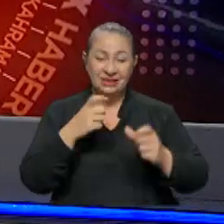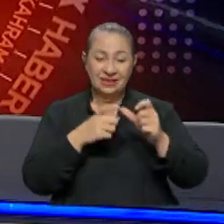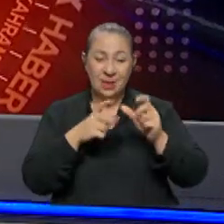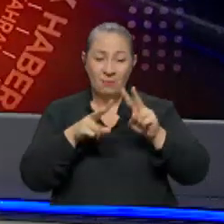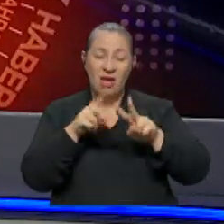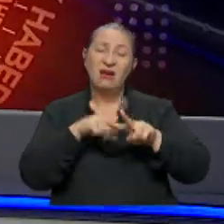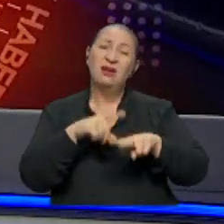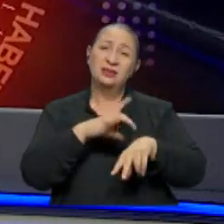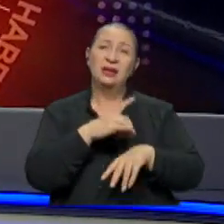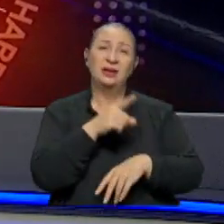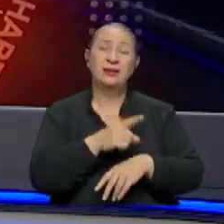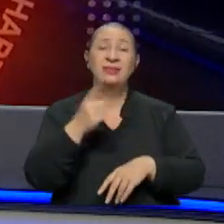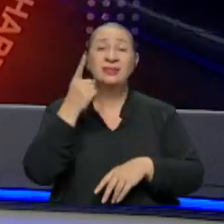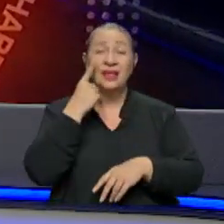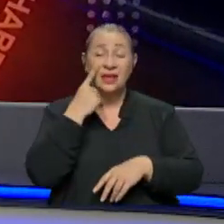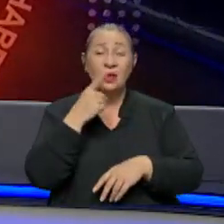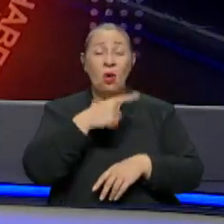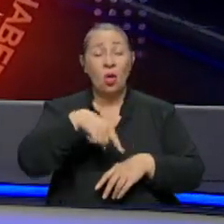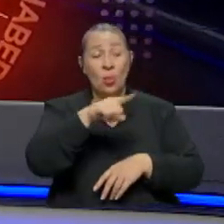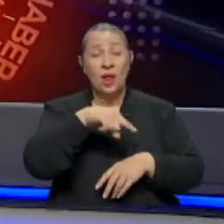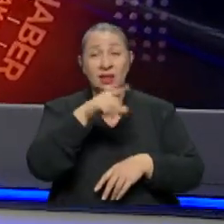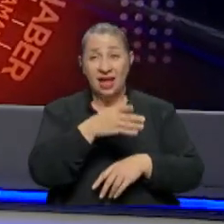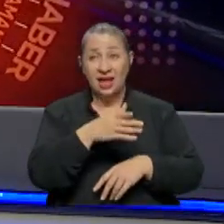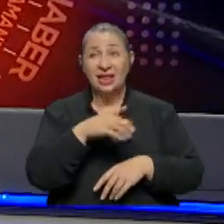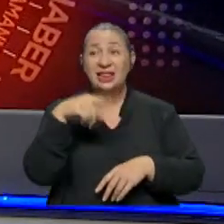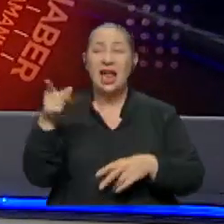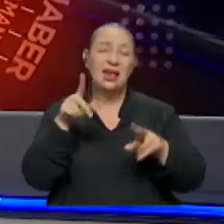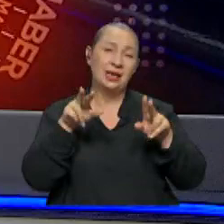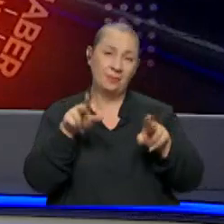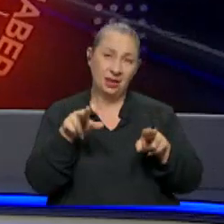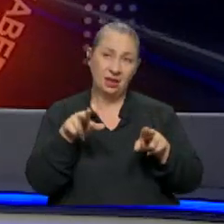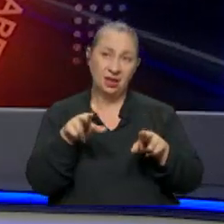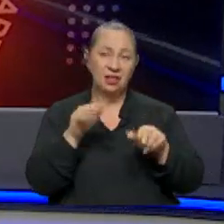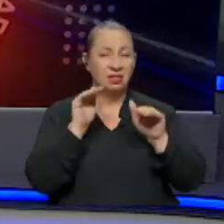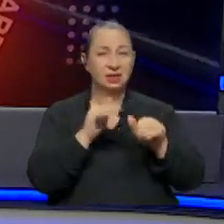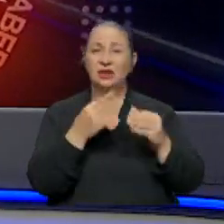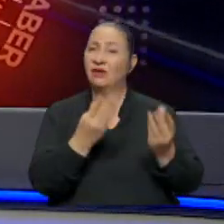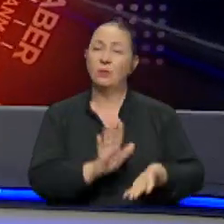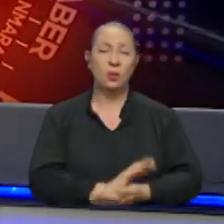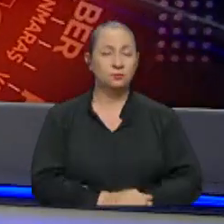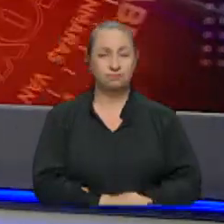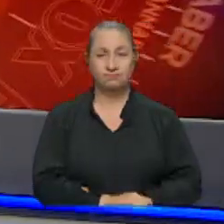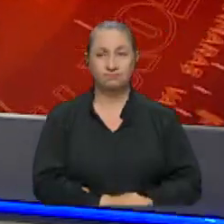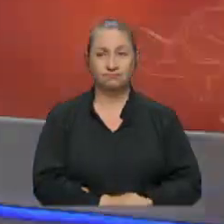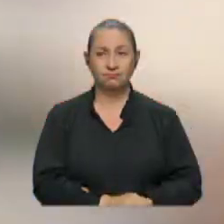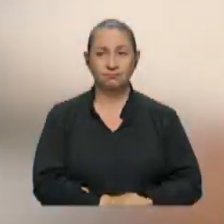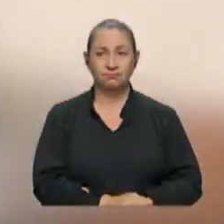SMA hastaları. Devlet onlara da diğerleri gibi destek olmuyor.